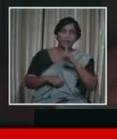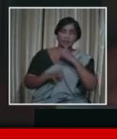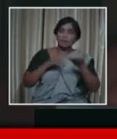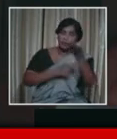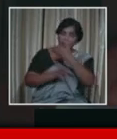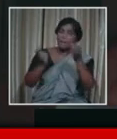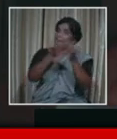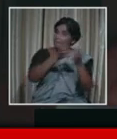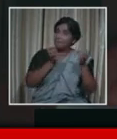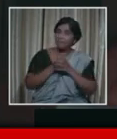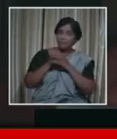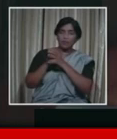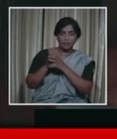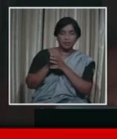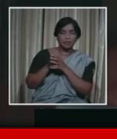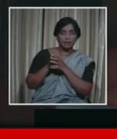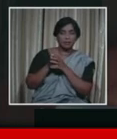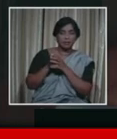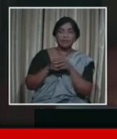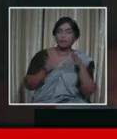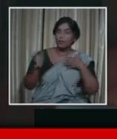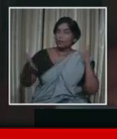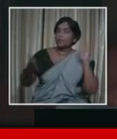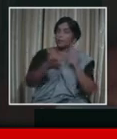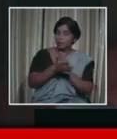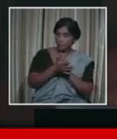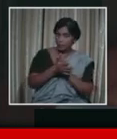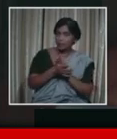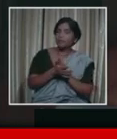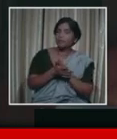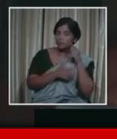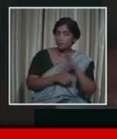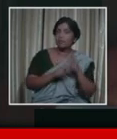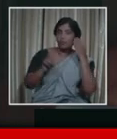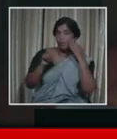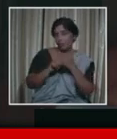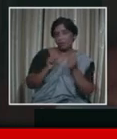board to get together and work on that